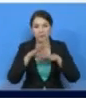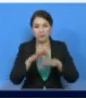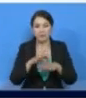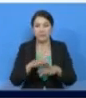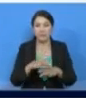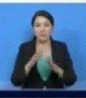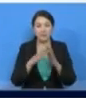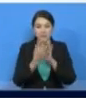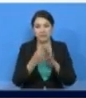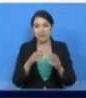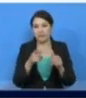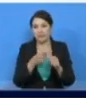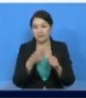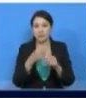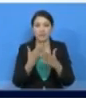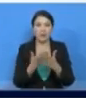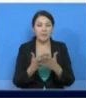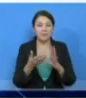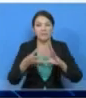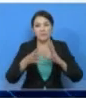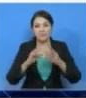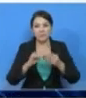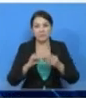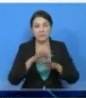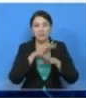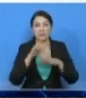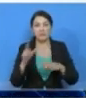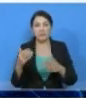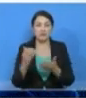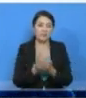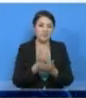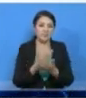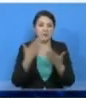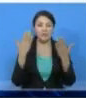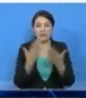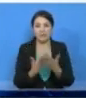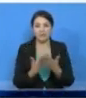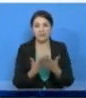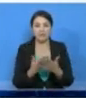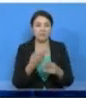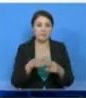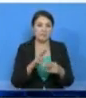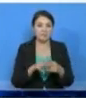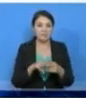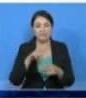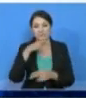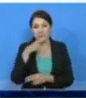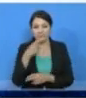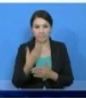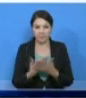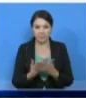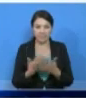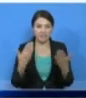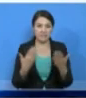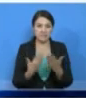елді мекендердің атаулары жөнінде жалпы көпшіліктің қолдауын алды. Бұл енді атап айтсақ, енді мысалы мына